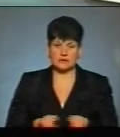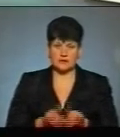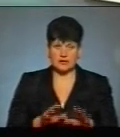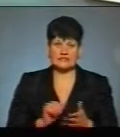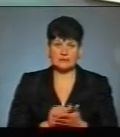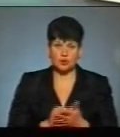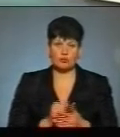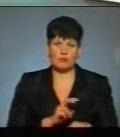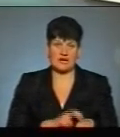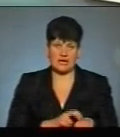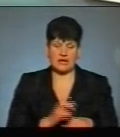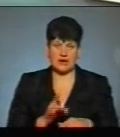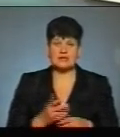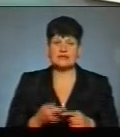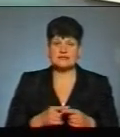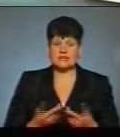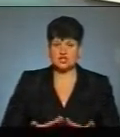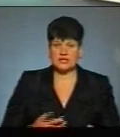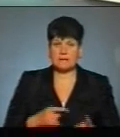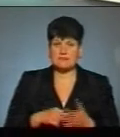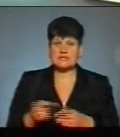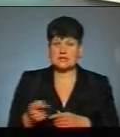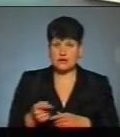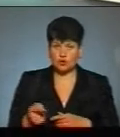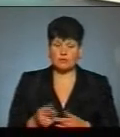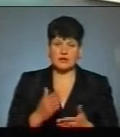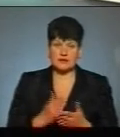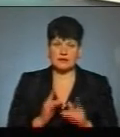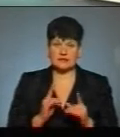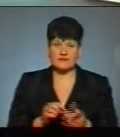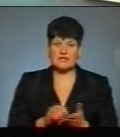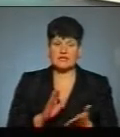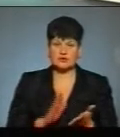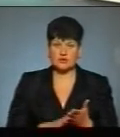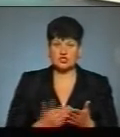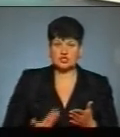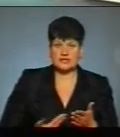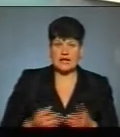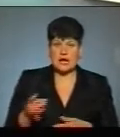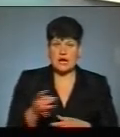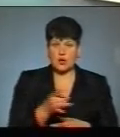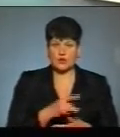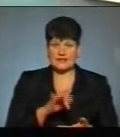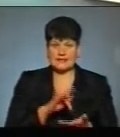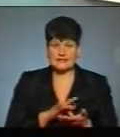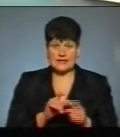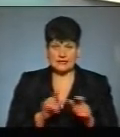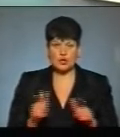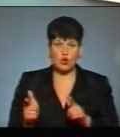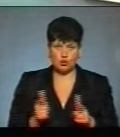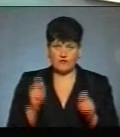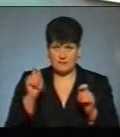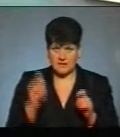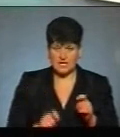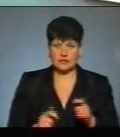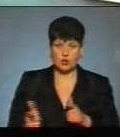дипломом лікаря. Це є жителі міста Тернополя, а також навіть реєструвалися жителі з районних центрів, які готові приїхати, які